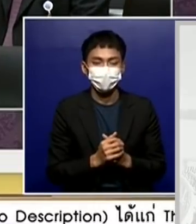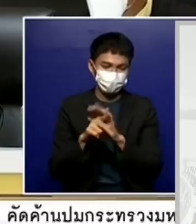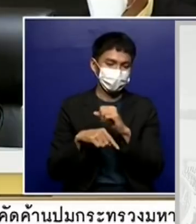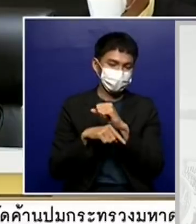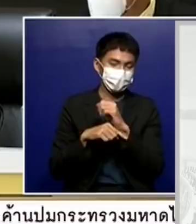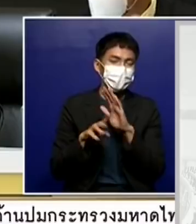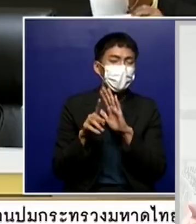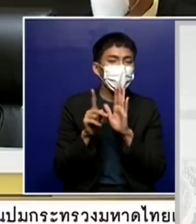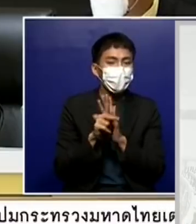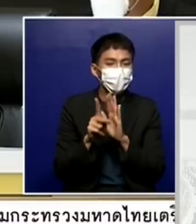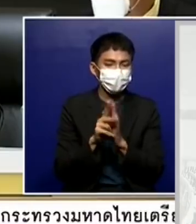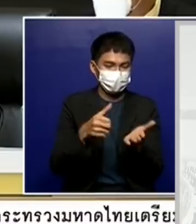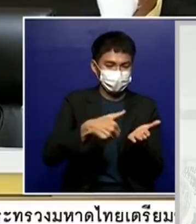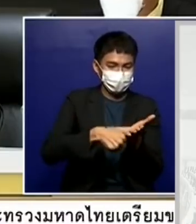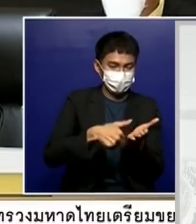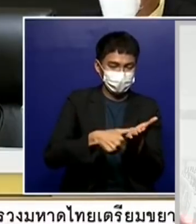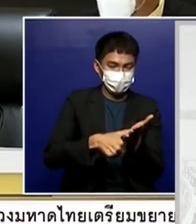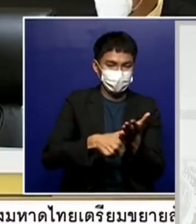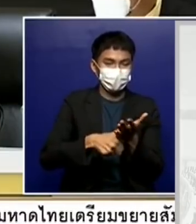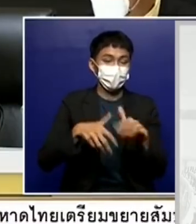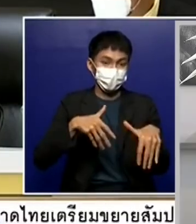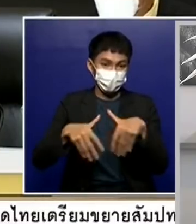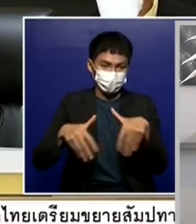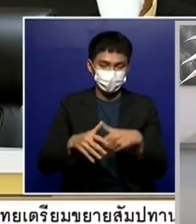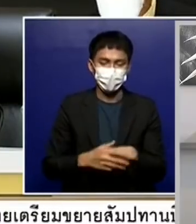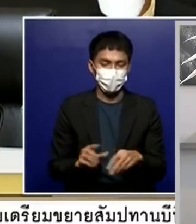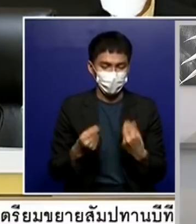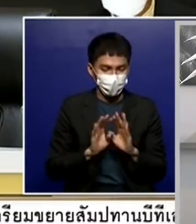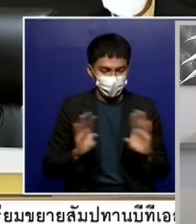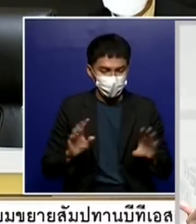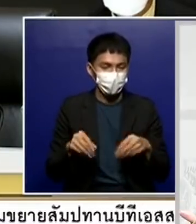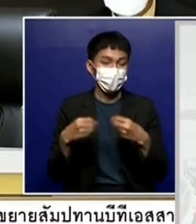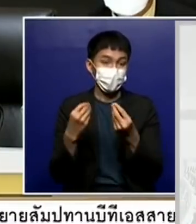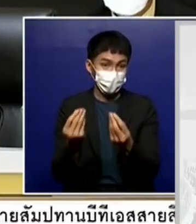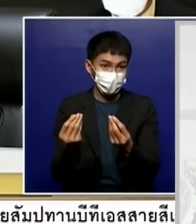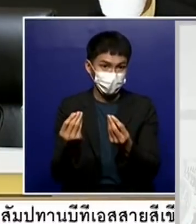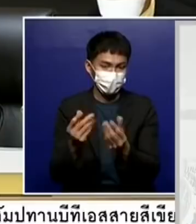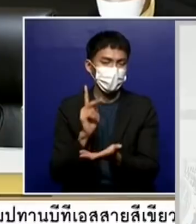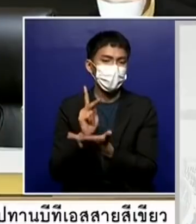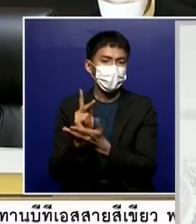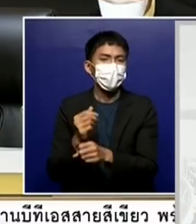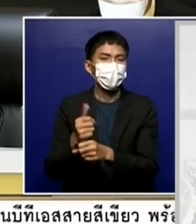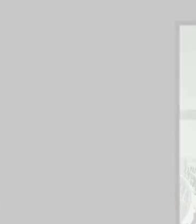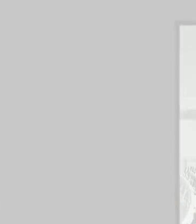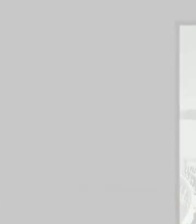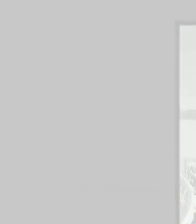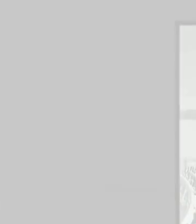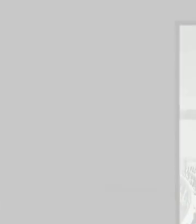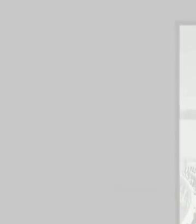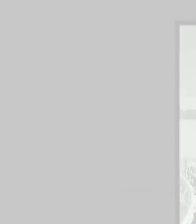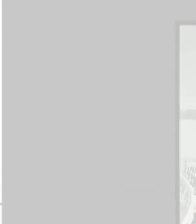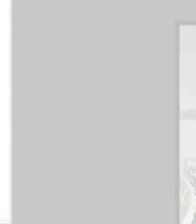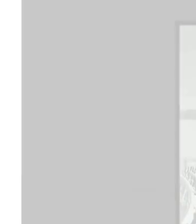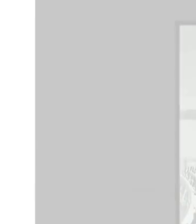ให้ดีตั้งแต่แรกเงินก้อนนั้นอาจจะบริหารจัดการได้ดีกว่านี ้ครับ นะครับแล้วคำว่าฟื้นฟูเศรษฐกิจในมุมที่คุณอุราชัยบอก